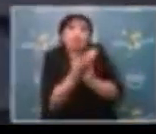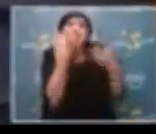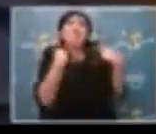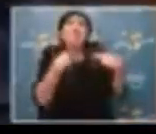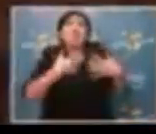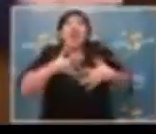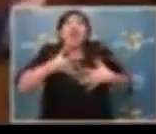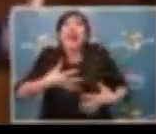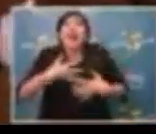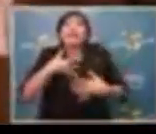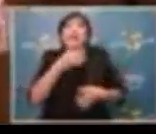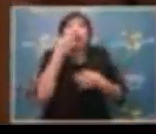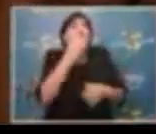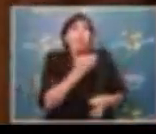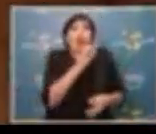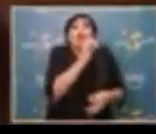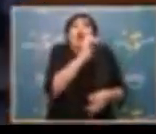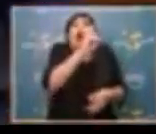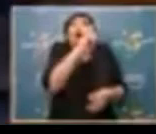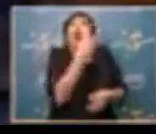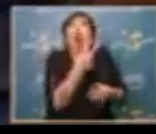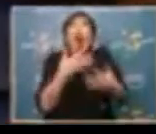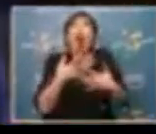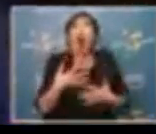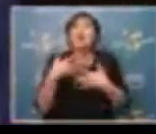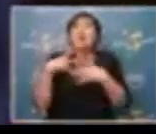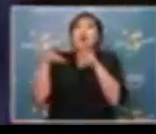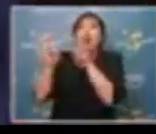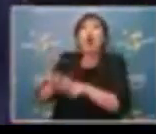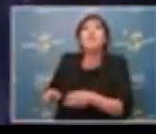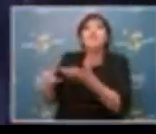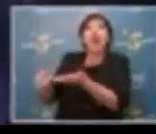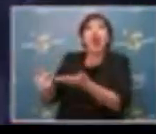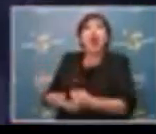respirava CO2 e l'ossigeno era veleno.